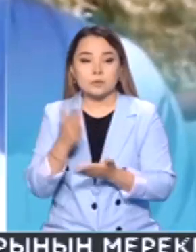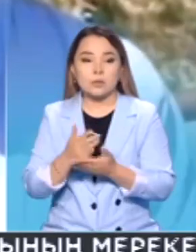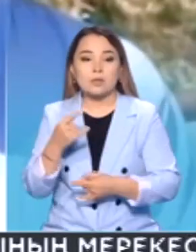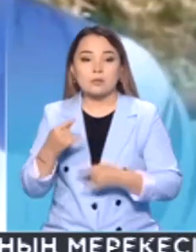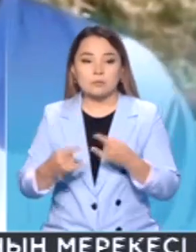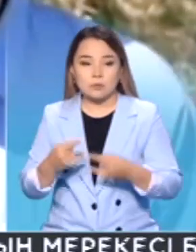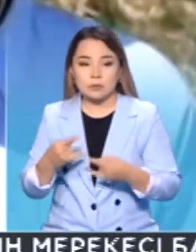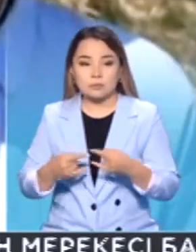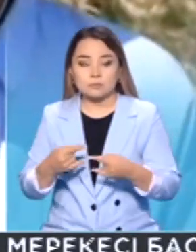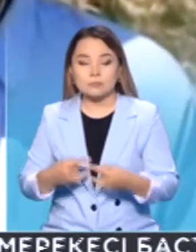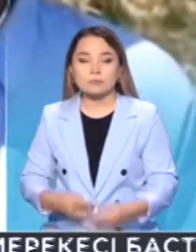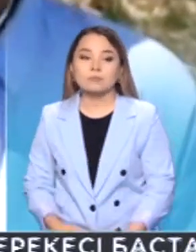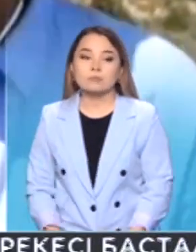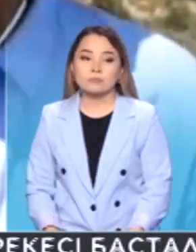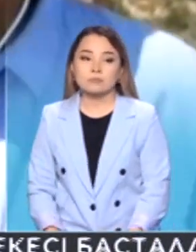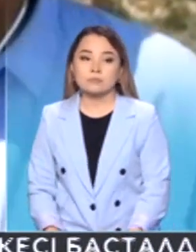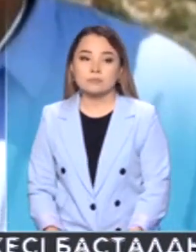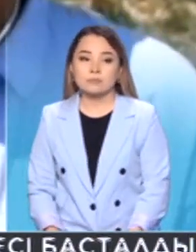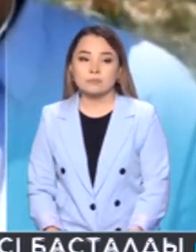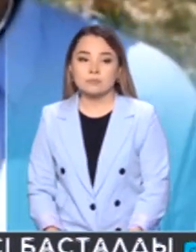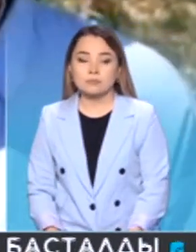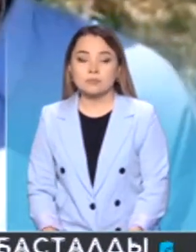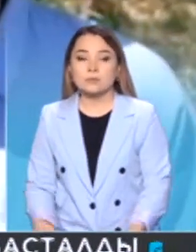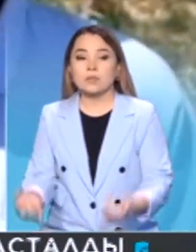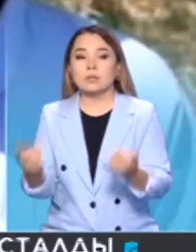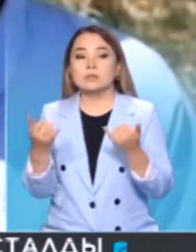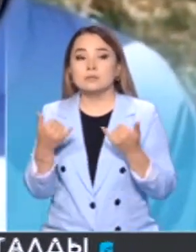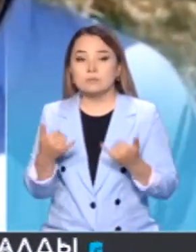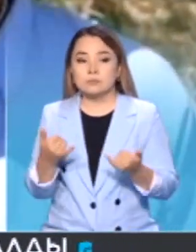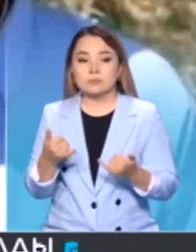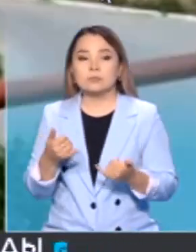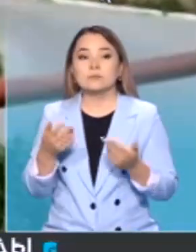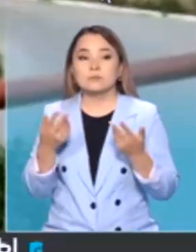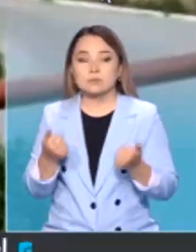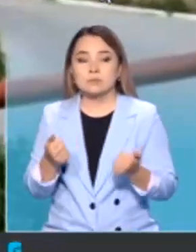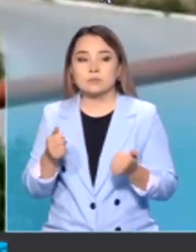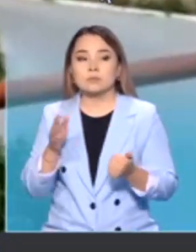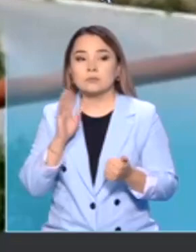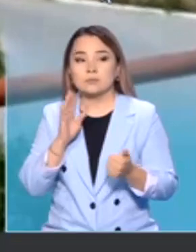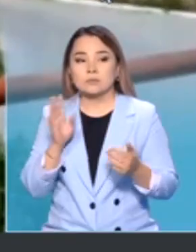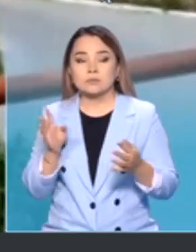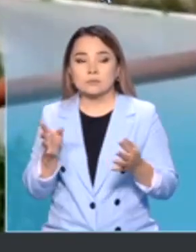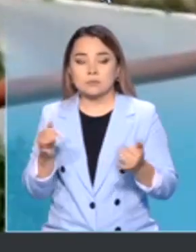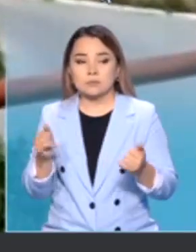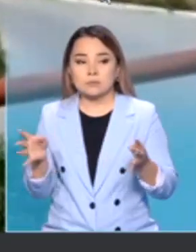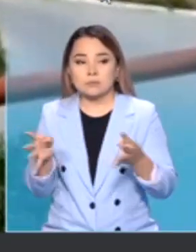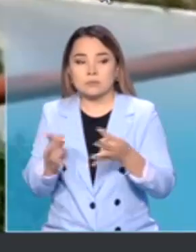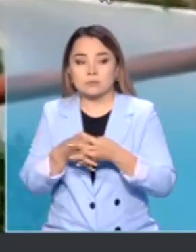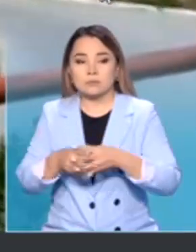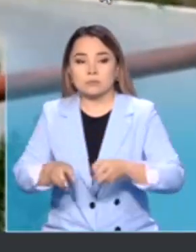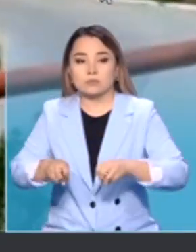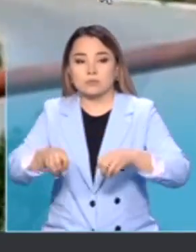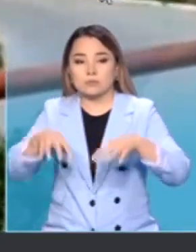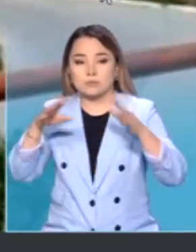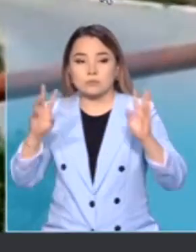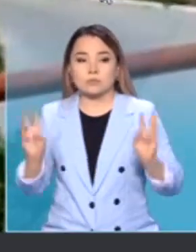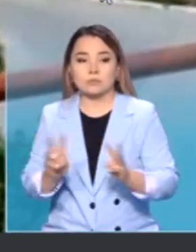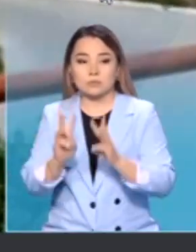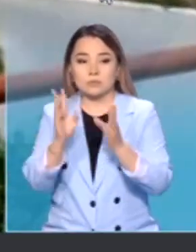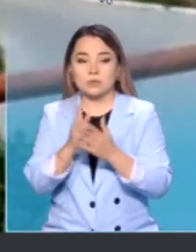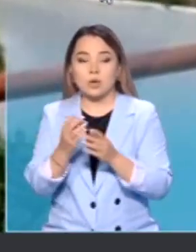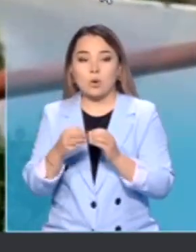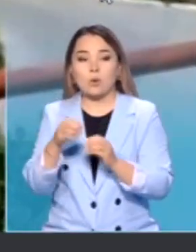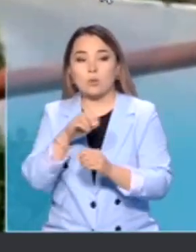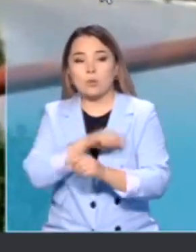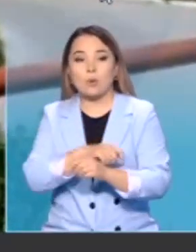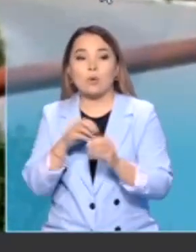эфирдесіз. Бүгін, Дархан, газ су аралас бұрқақ әлі жанып жатыр. Жалынның биіктігі 10